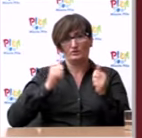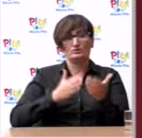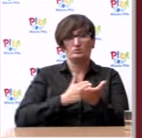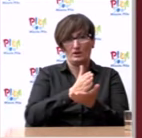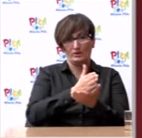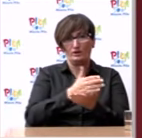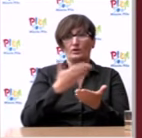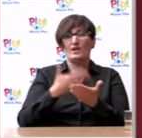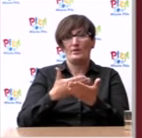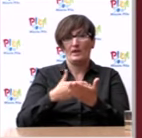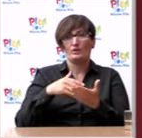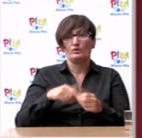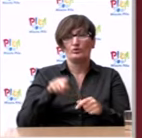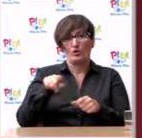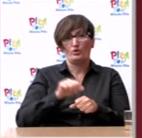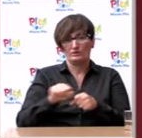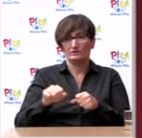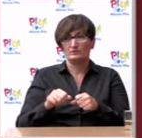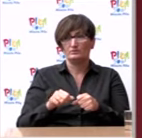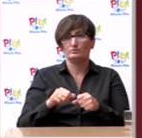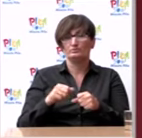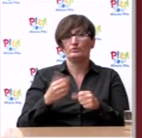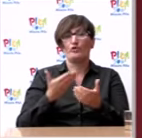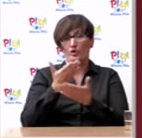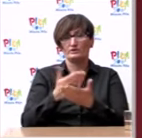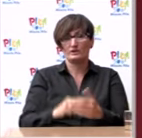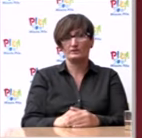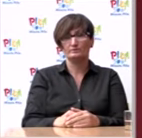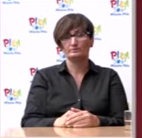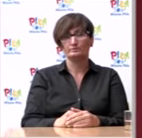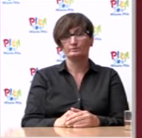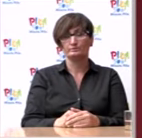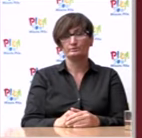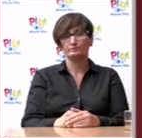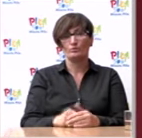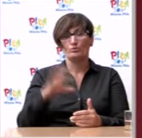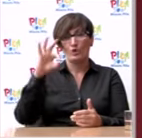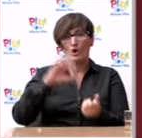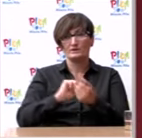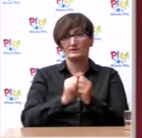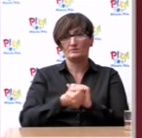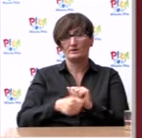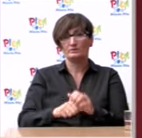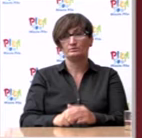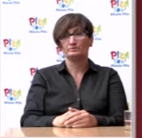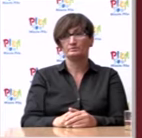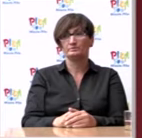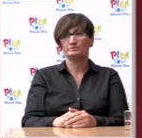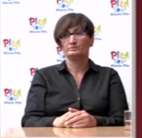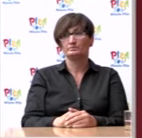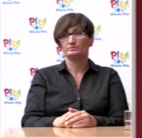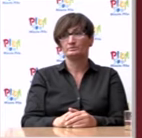właśnie rezultat tego, że stawiamy wniosek o zmianę uchwały w tych punktach, o których przed